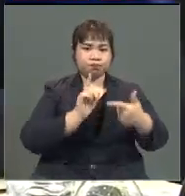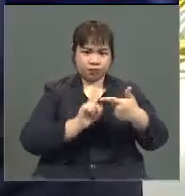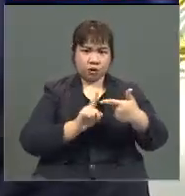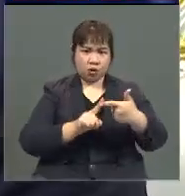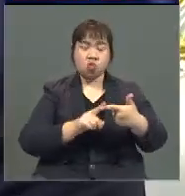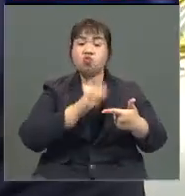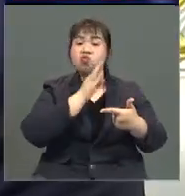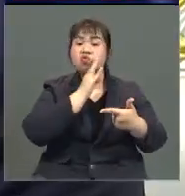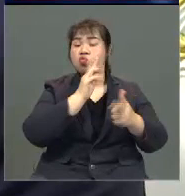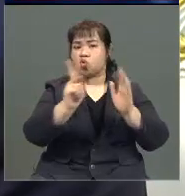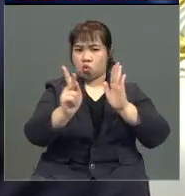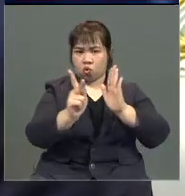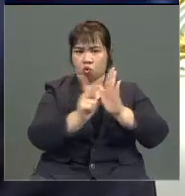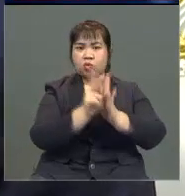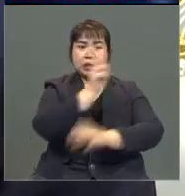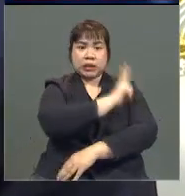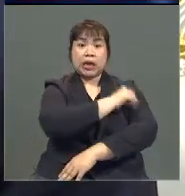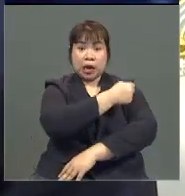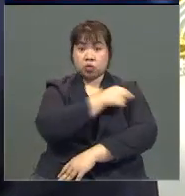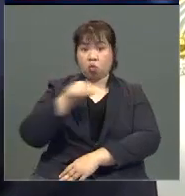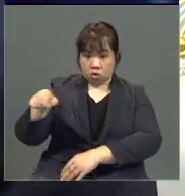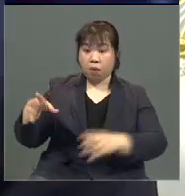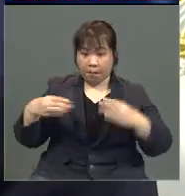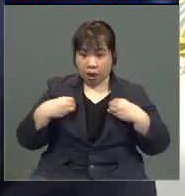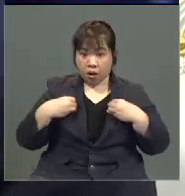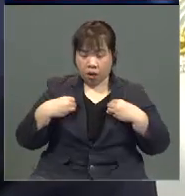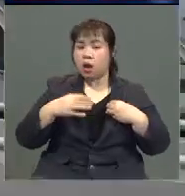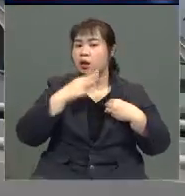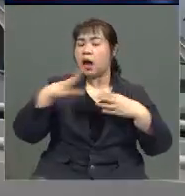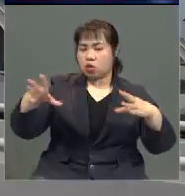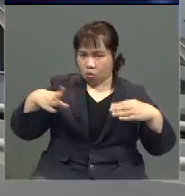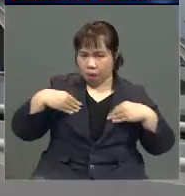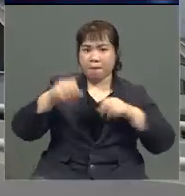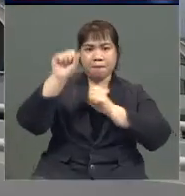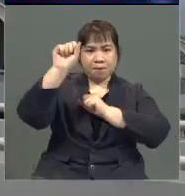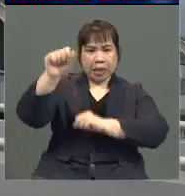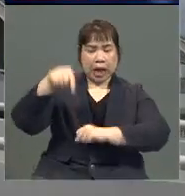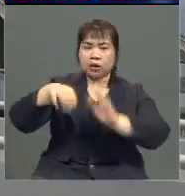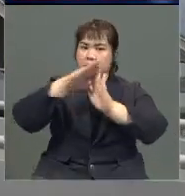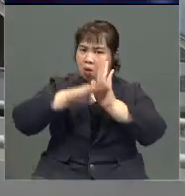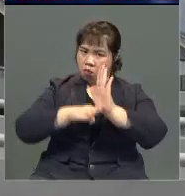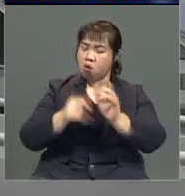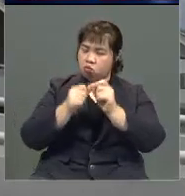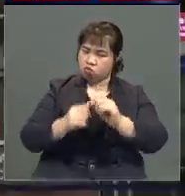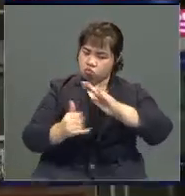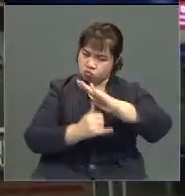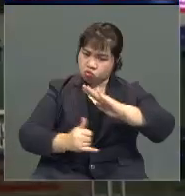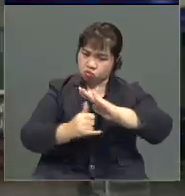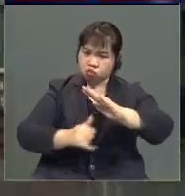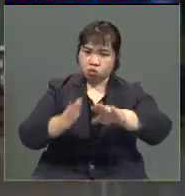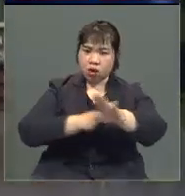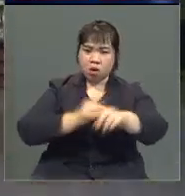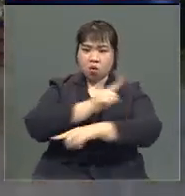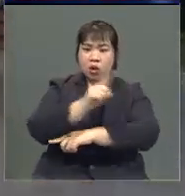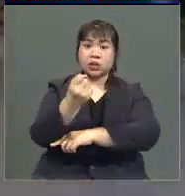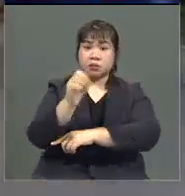ต้องยอมรับการปฏิบัติการตามมาตรการด้านสาธารณสุขนะคะที่มีการประกาศใช้ในประเทศต้องยอมกับตัวในที่พัก